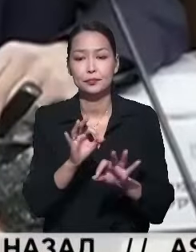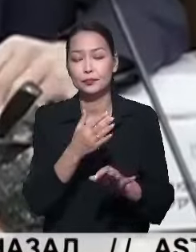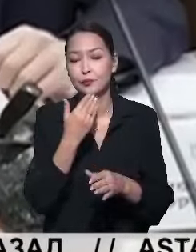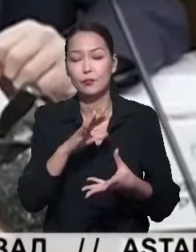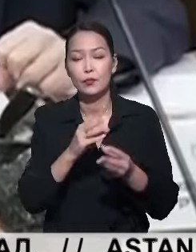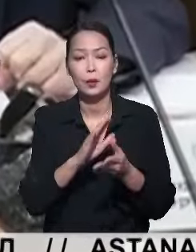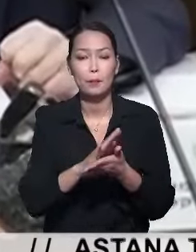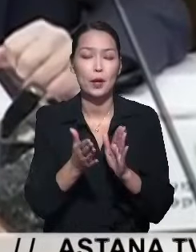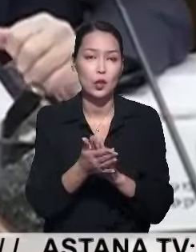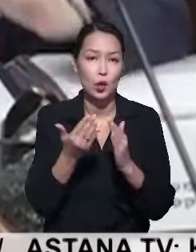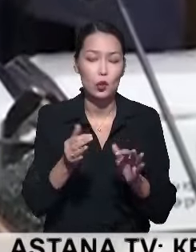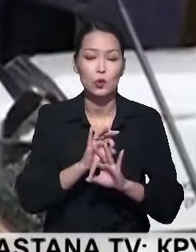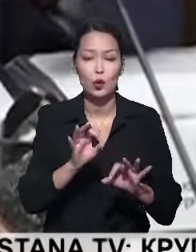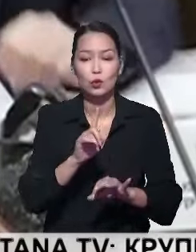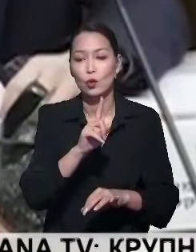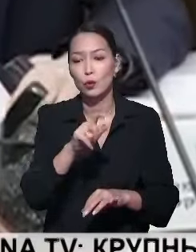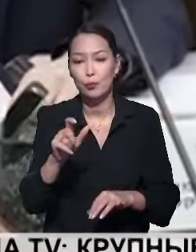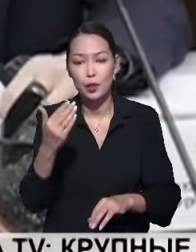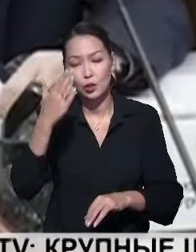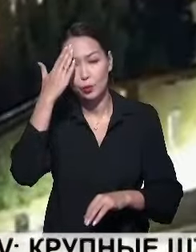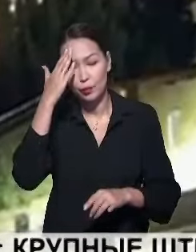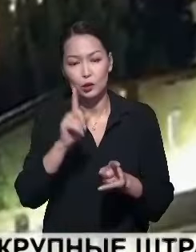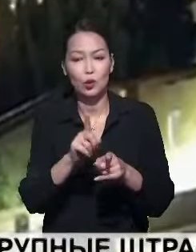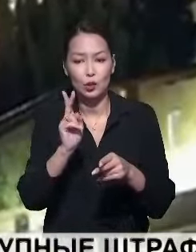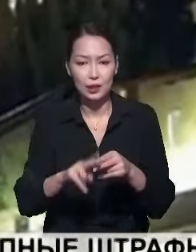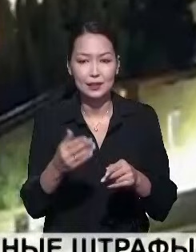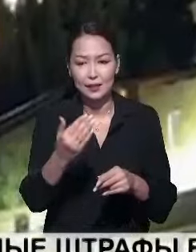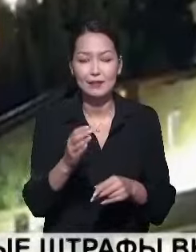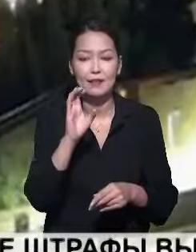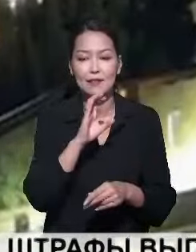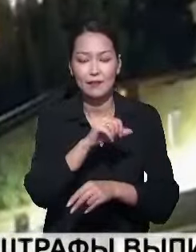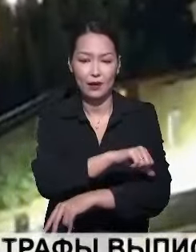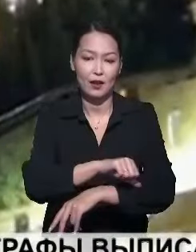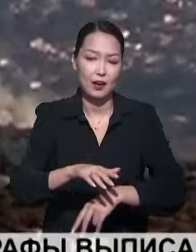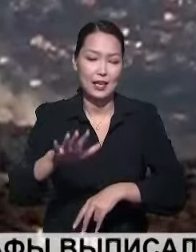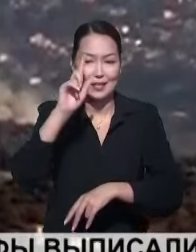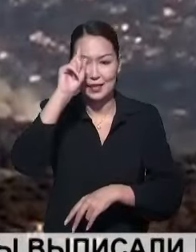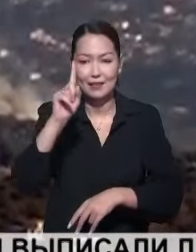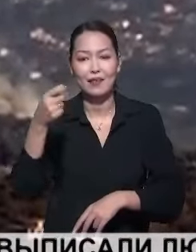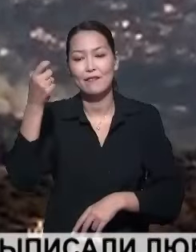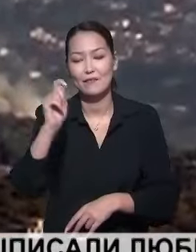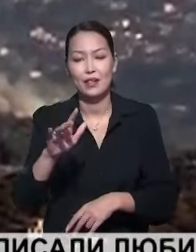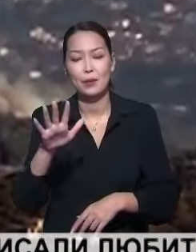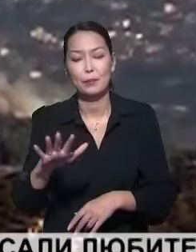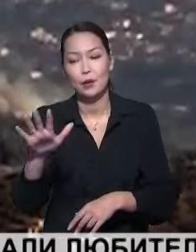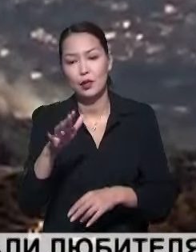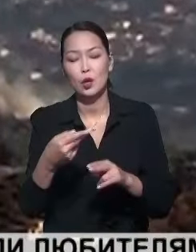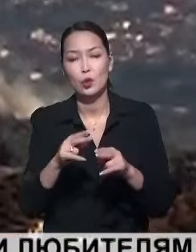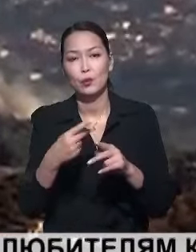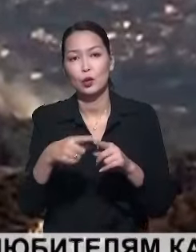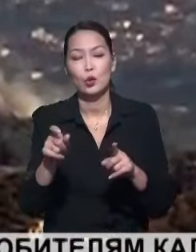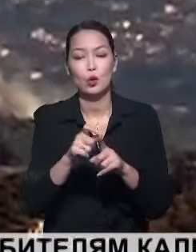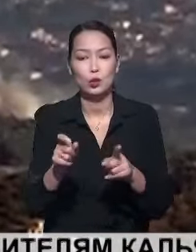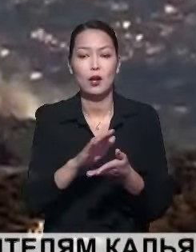Тель-Авиве накануне намекнули, что единственный способ положить конец насилию на северных границах Израиля – это военные действия. Другими словами, договариваться